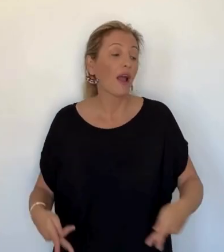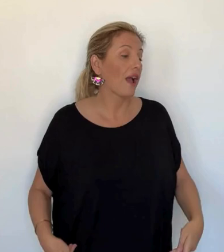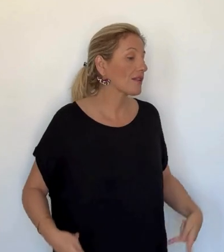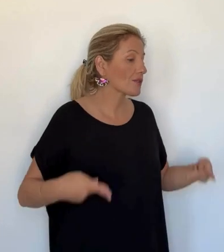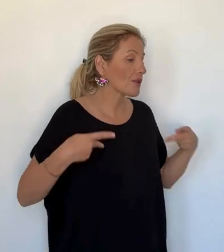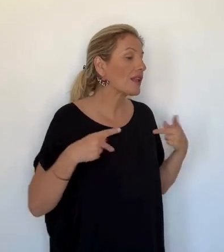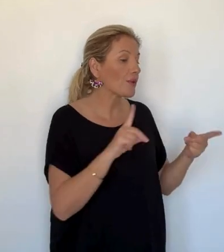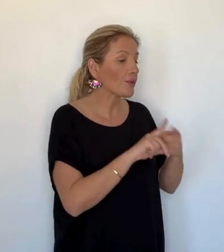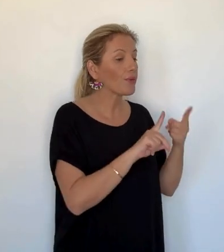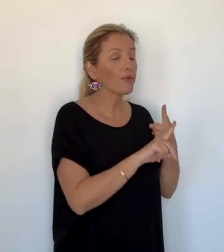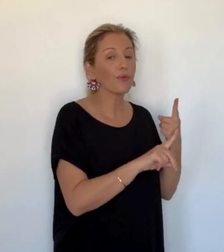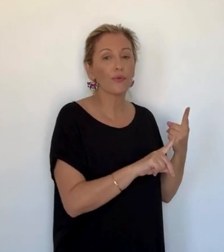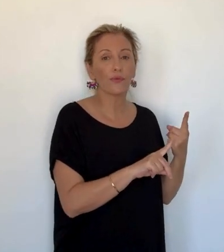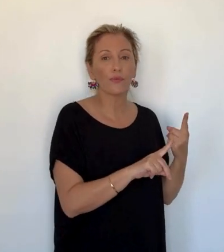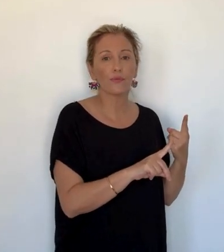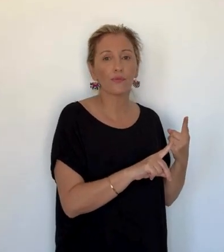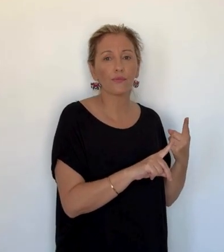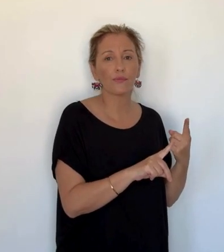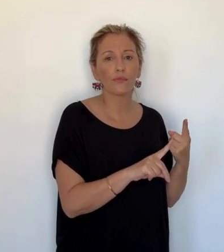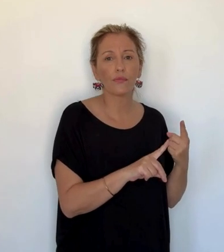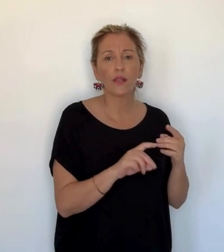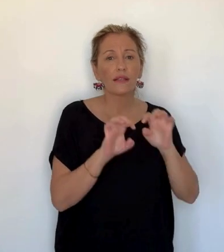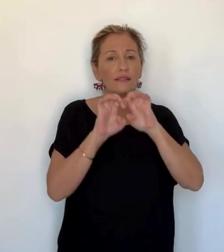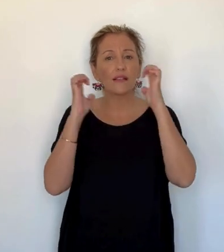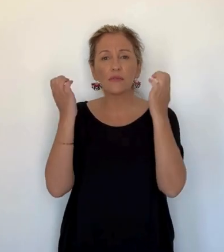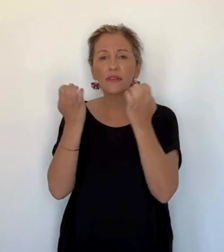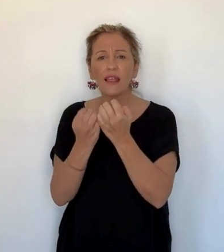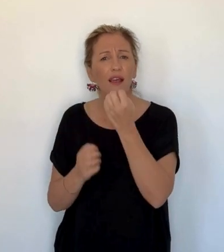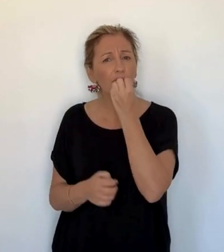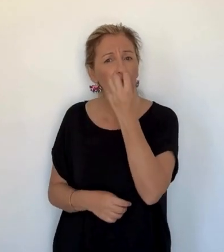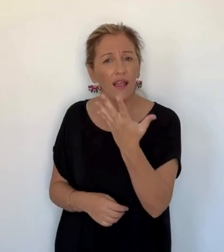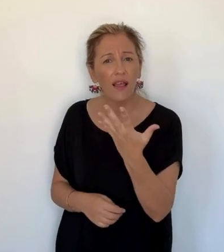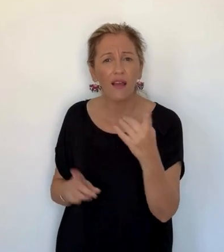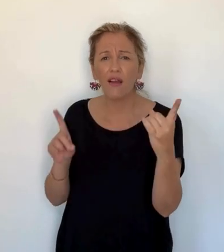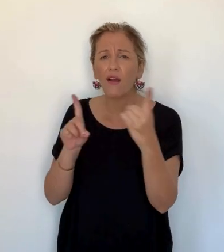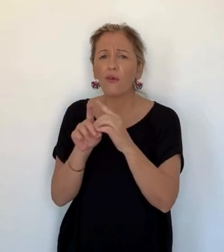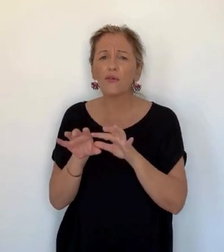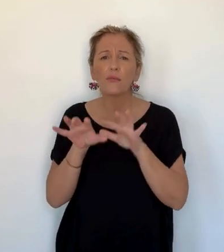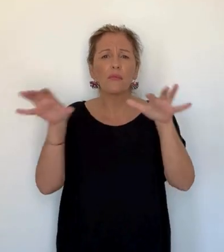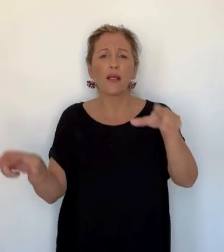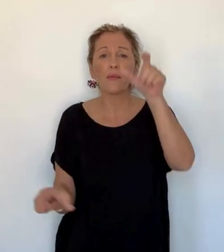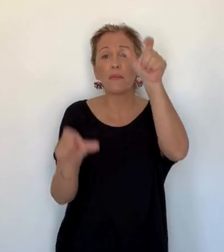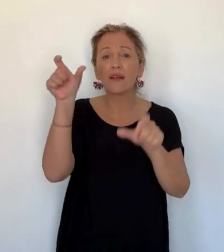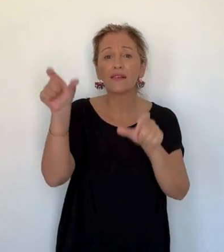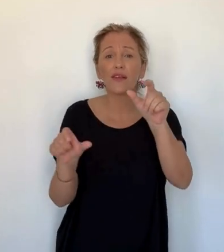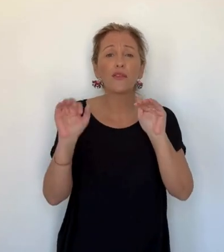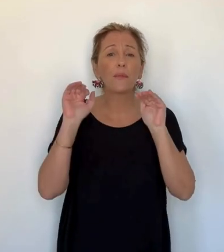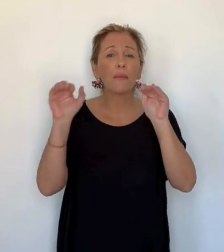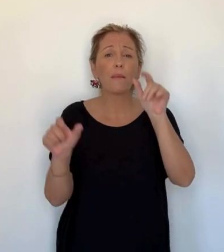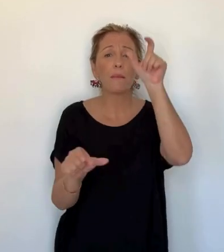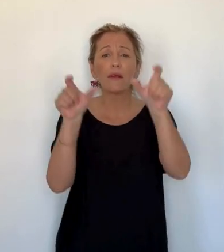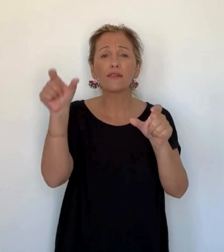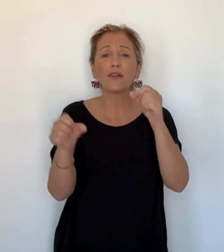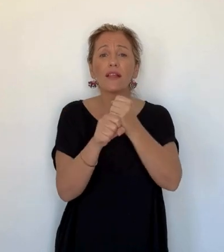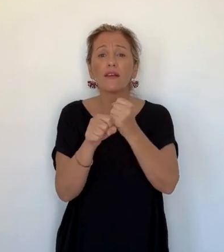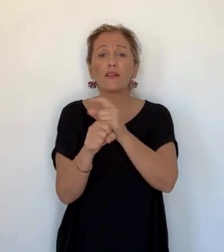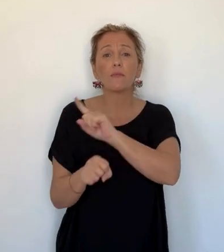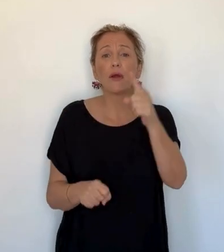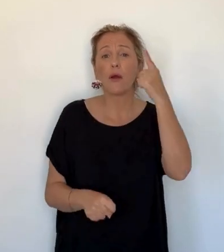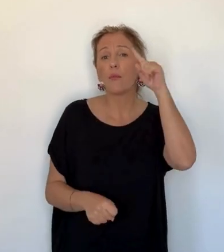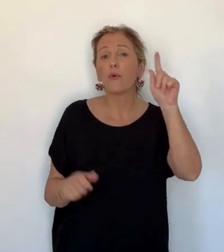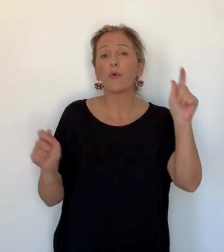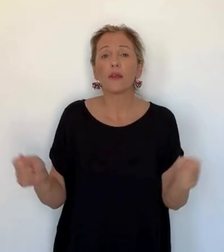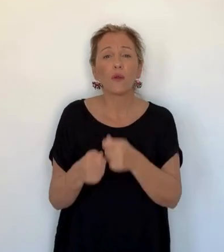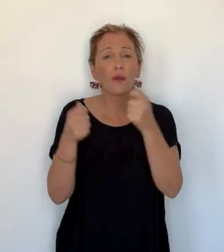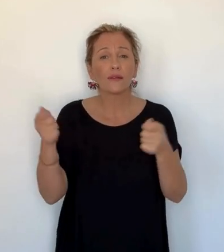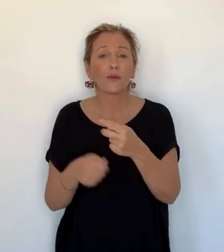mises en situation avec des cas concrets, des ateliers jugé essentiel. Ce qui est intéressant de venir à ce genre de